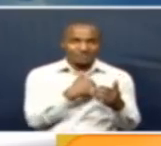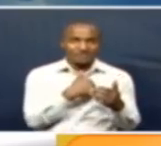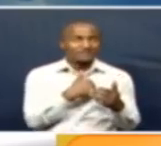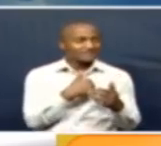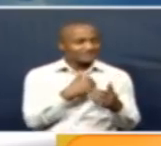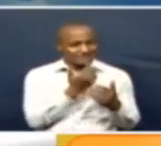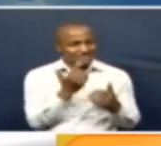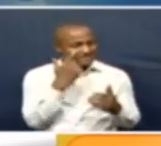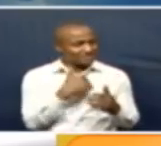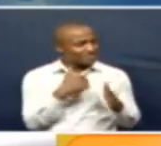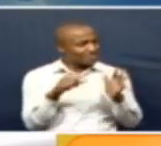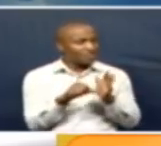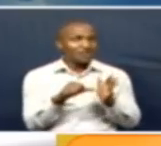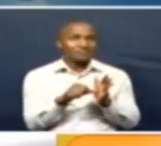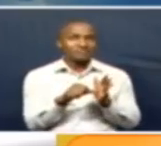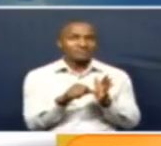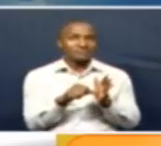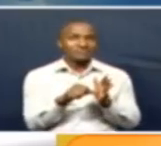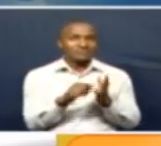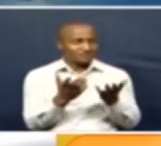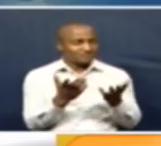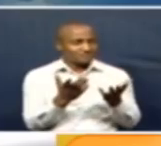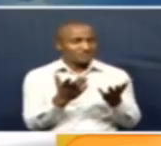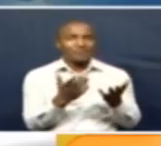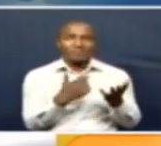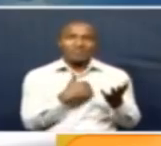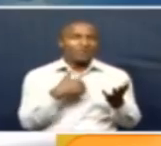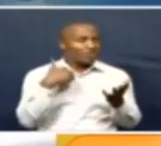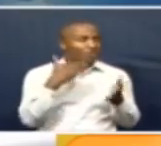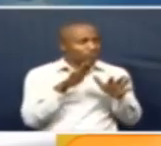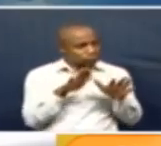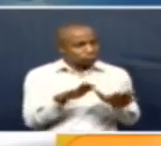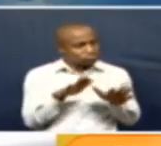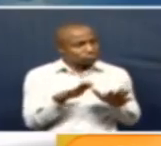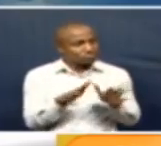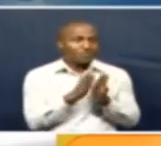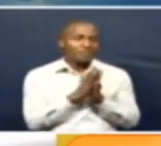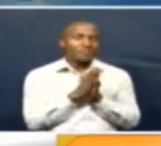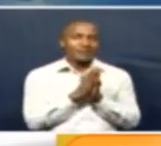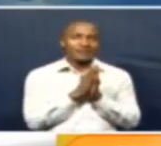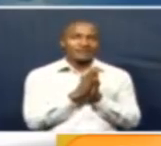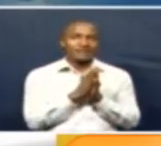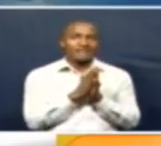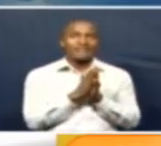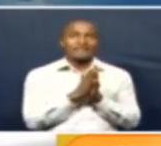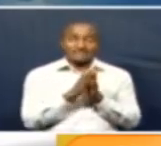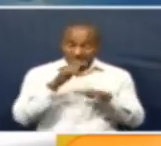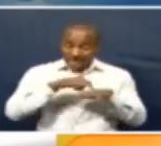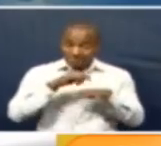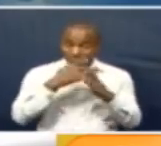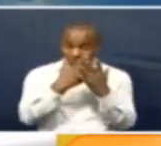nimewastesa. So nikiwa ndani ya ministry mimi ulimeni kwa maombi. Maana hata nikiwa jela nilifunga 300 days